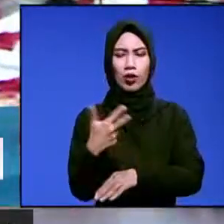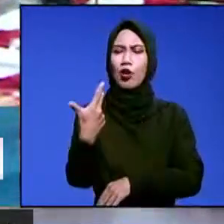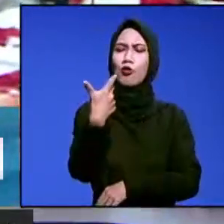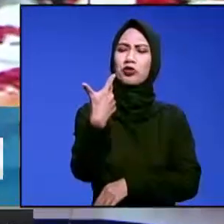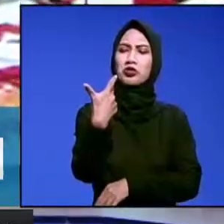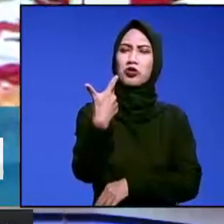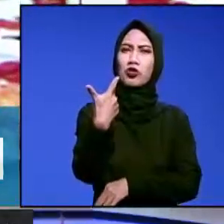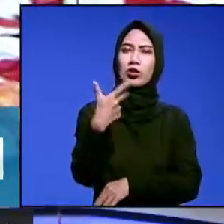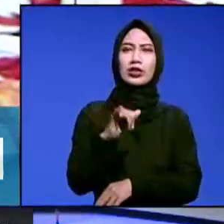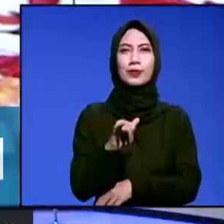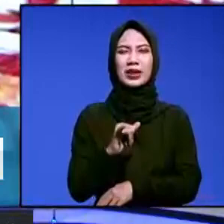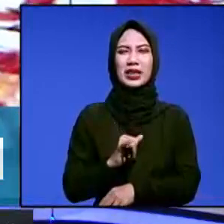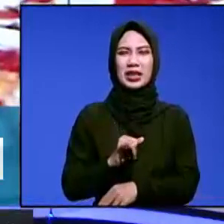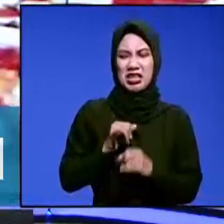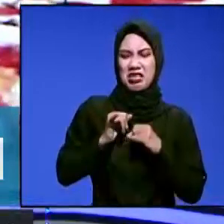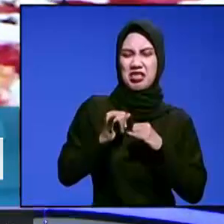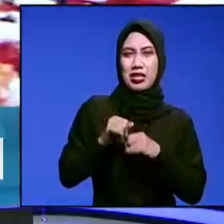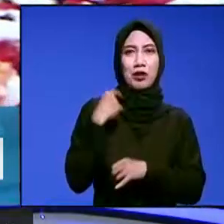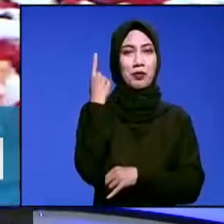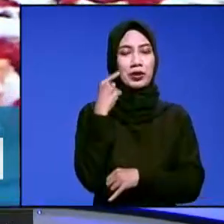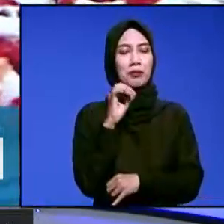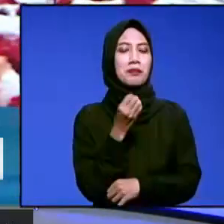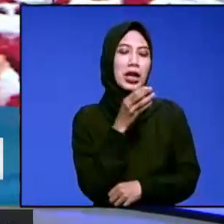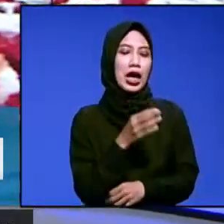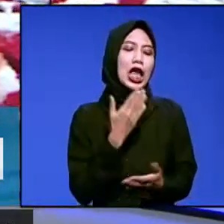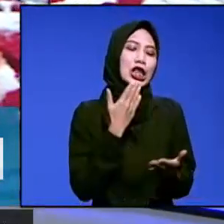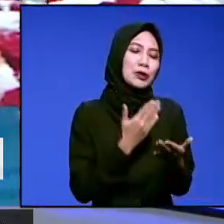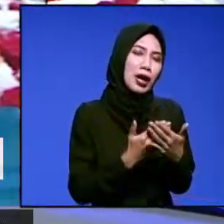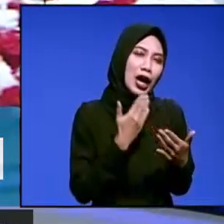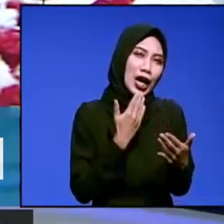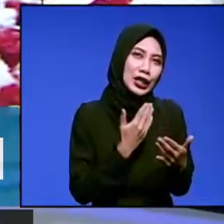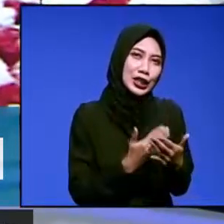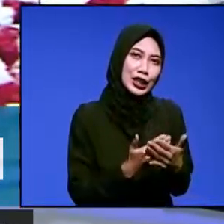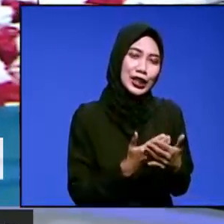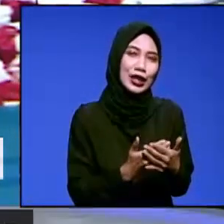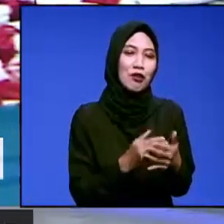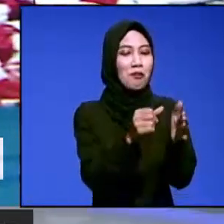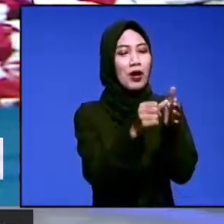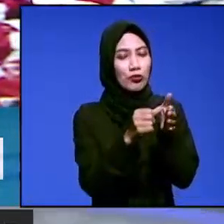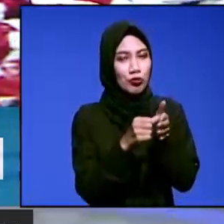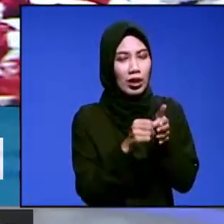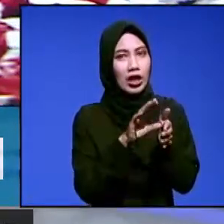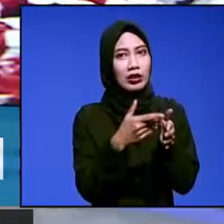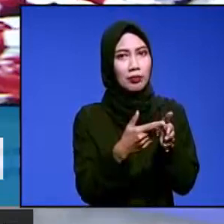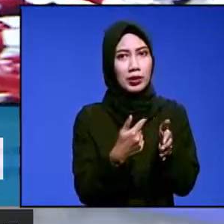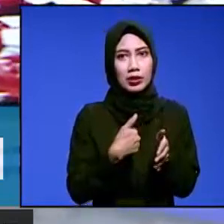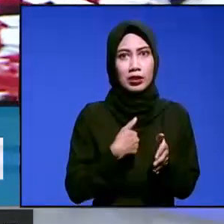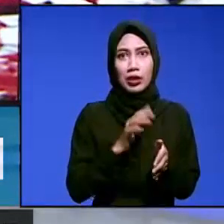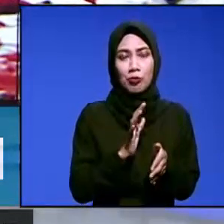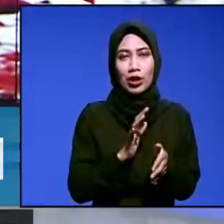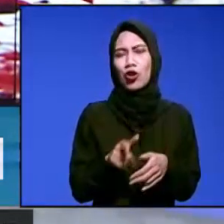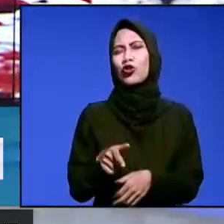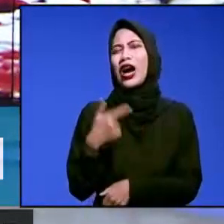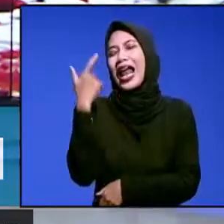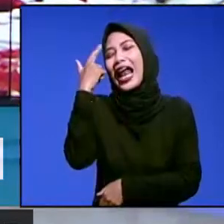pemerintah ia berterima kasih pada pemerintah karena telah memberikan bantuan namun di akhir video ia mengaku sedang berlatih